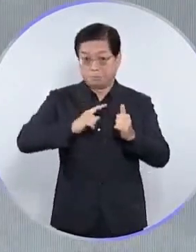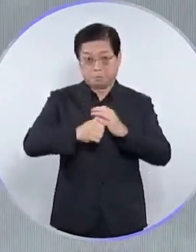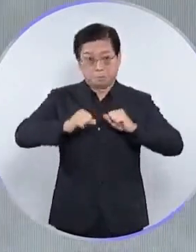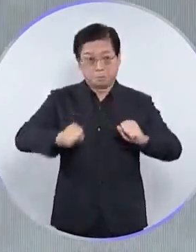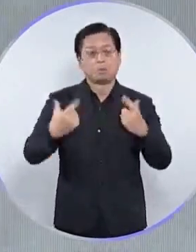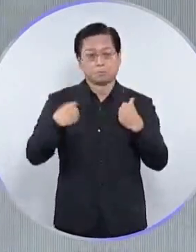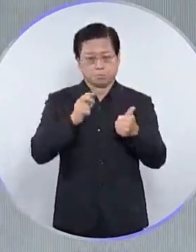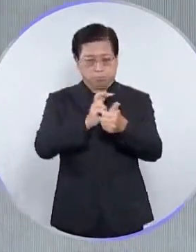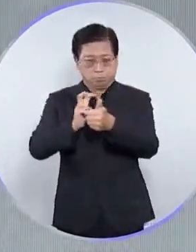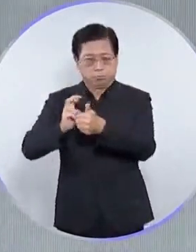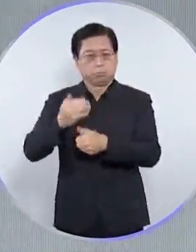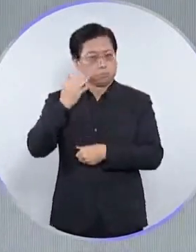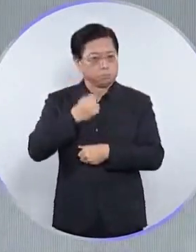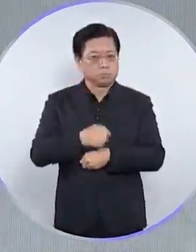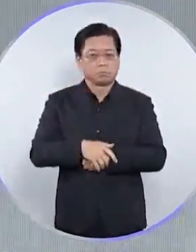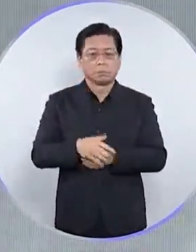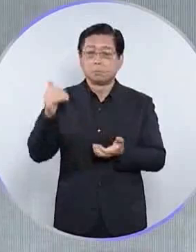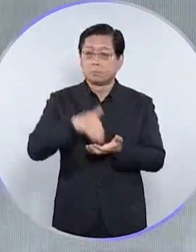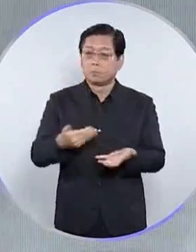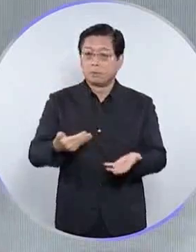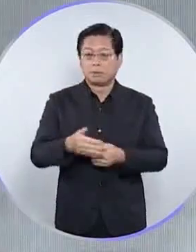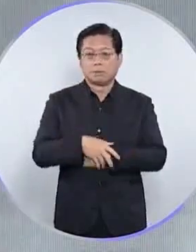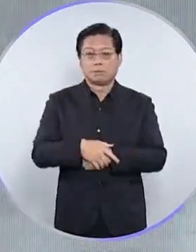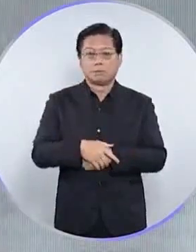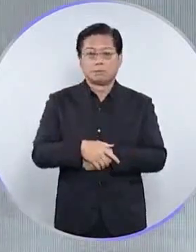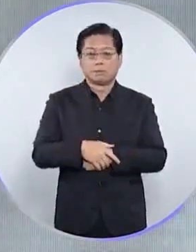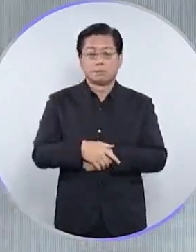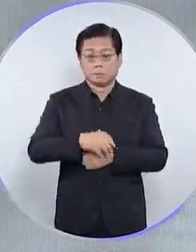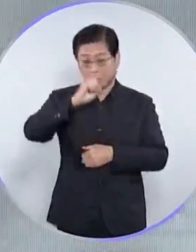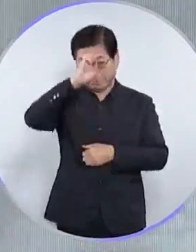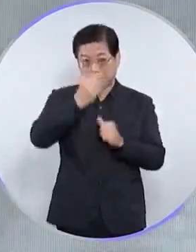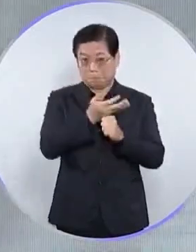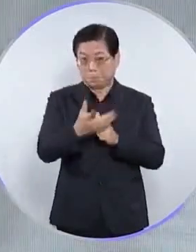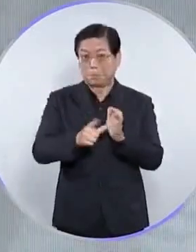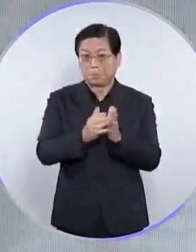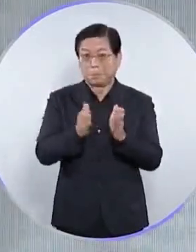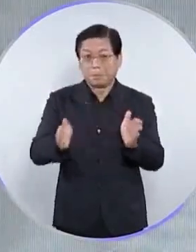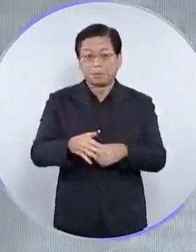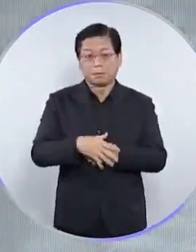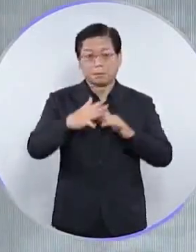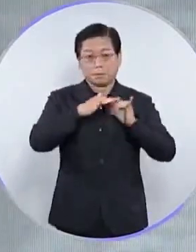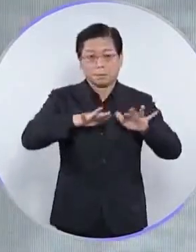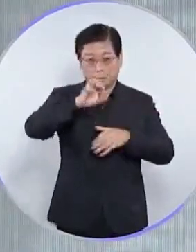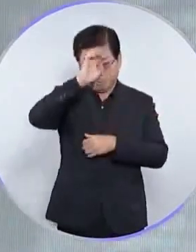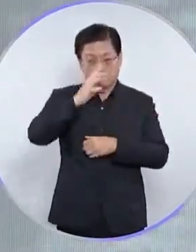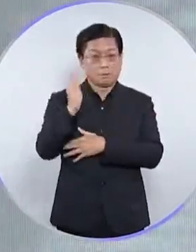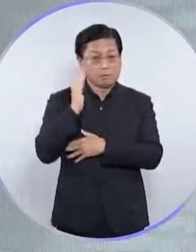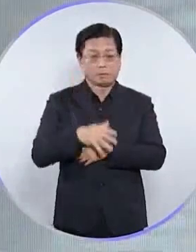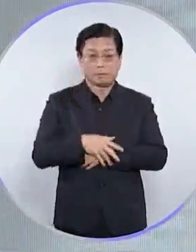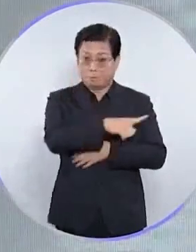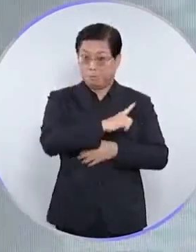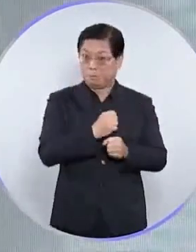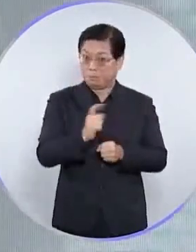拢是咱爱尽着。结果咧，在疫情期间，民进党政府咧做